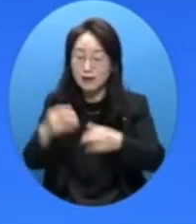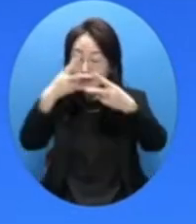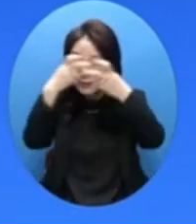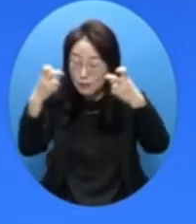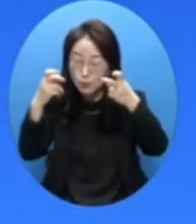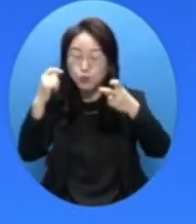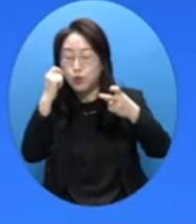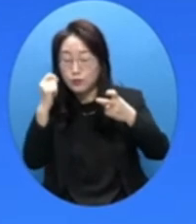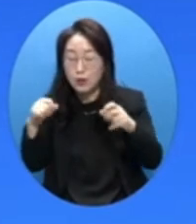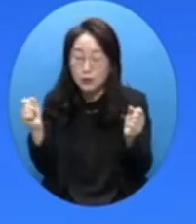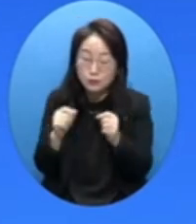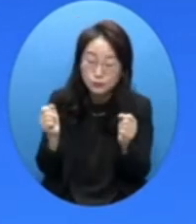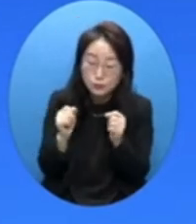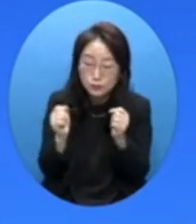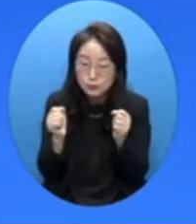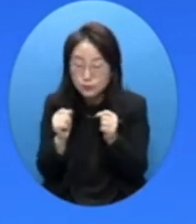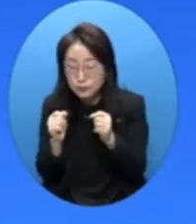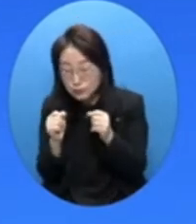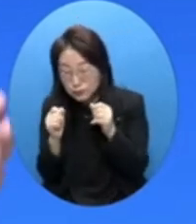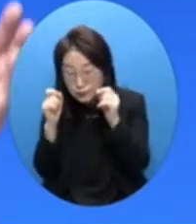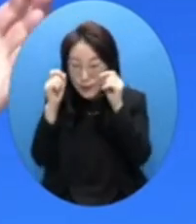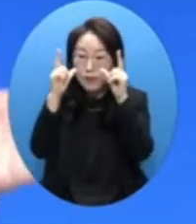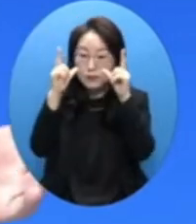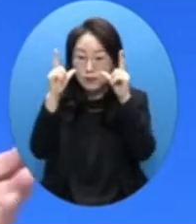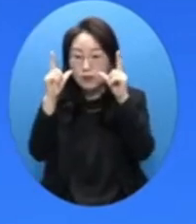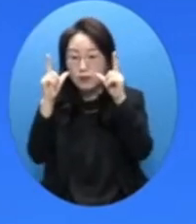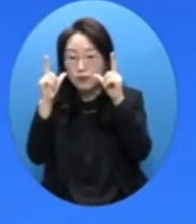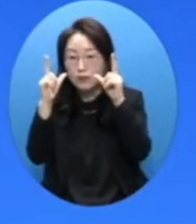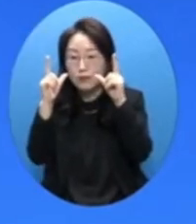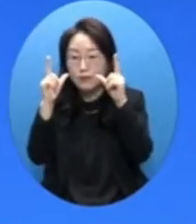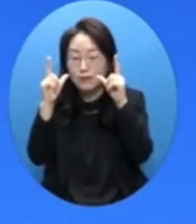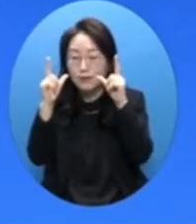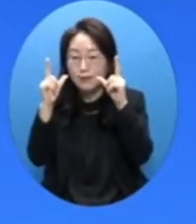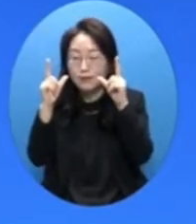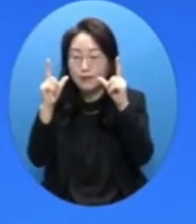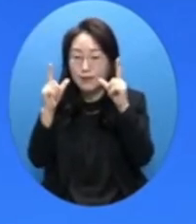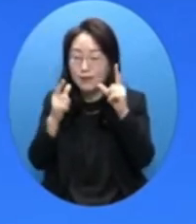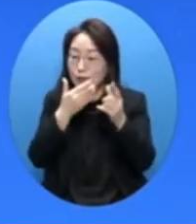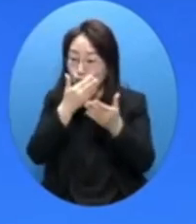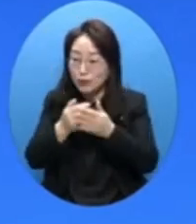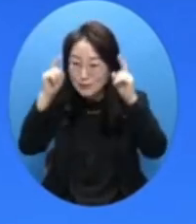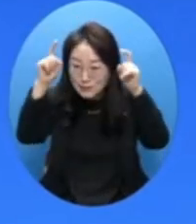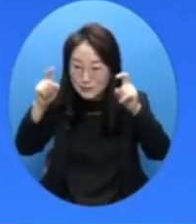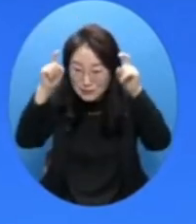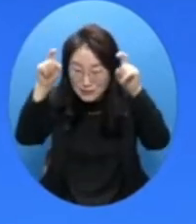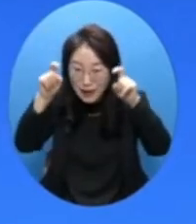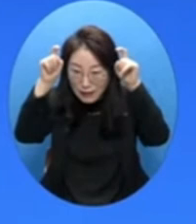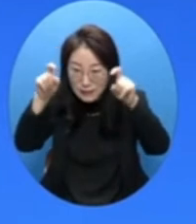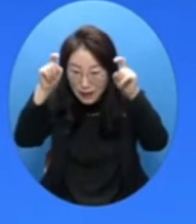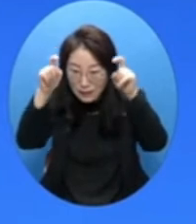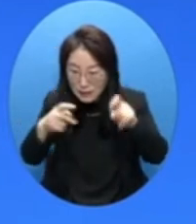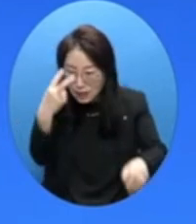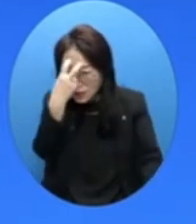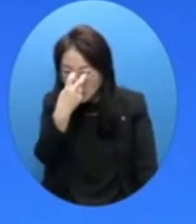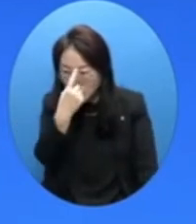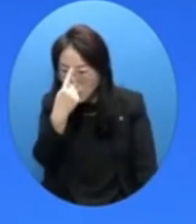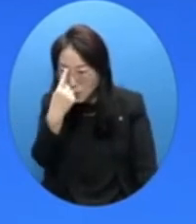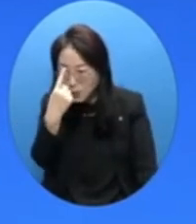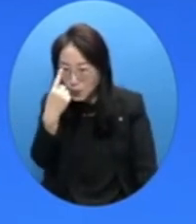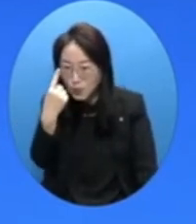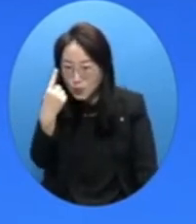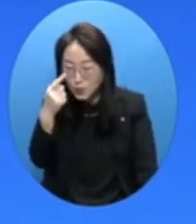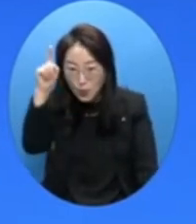못하고 춥고 떨리면서 깨어서 이 귀한 양들을 돌보고 있는